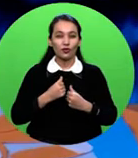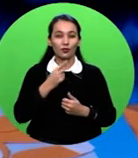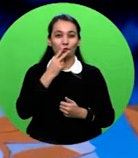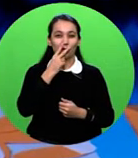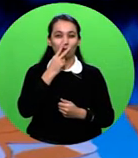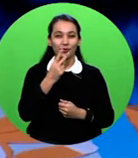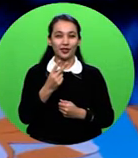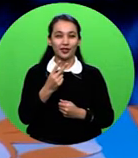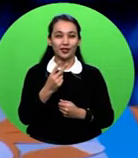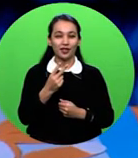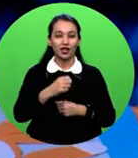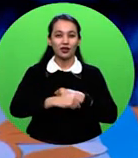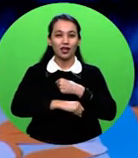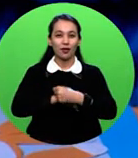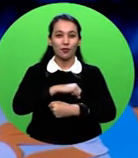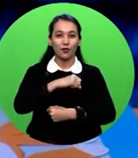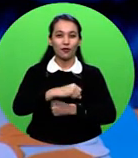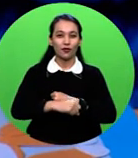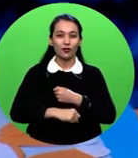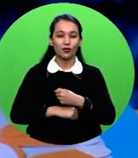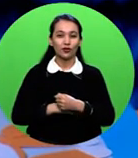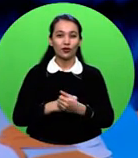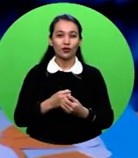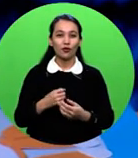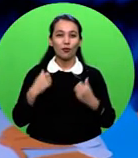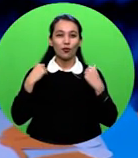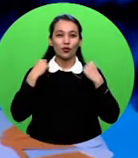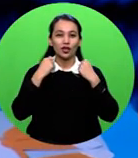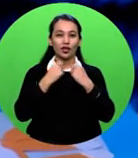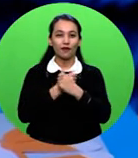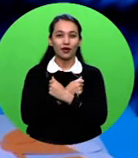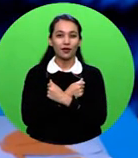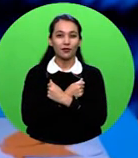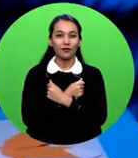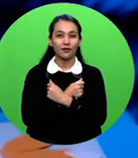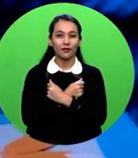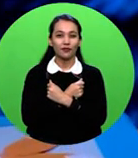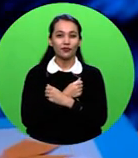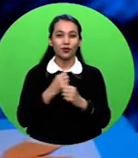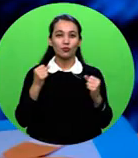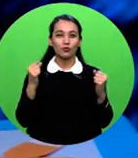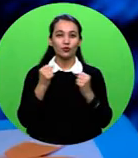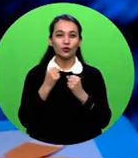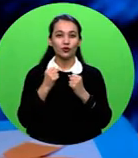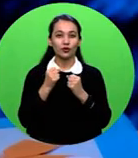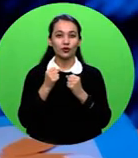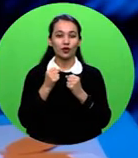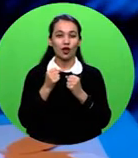olganidan ko'rib turibmizki, ayiq palvonimiz bo'yniga sharf taqib